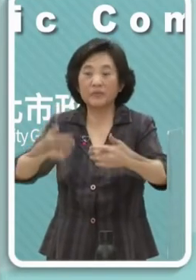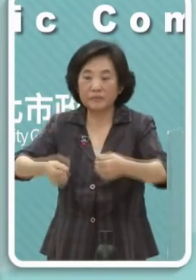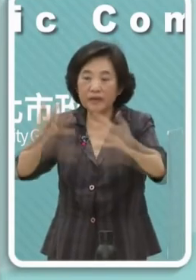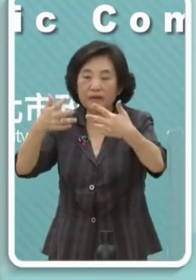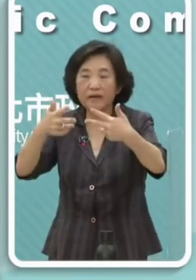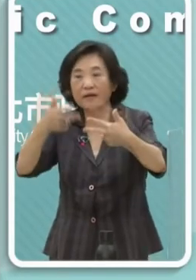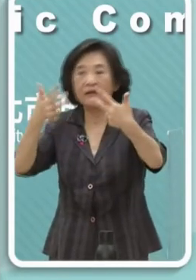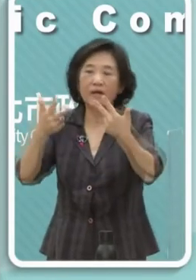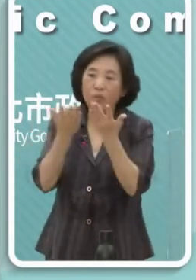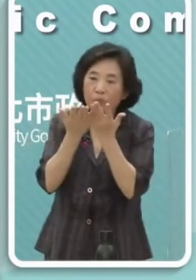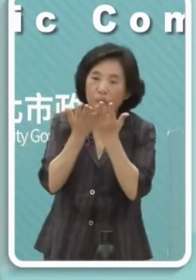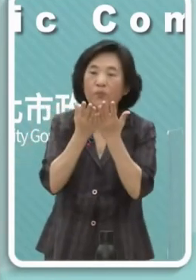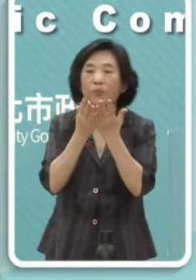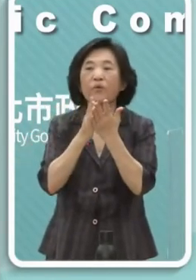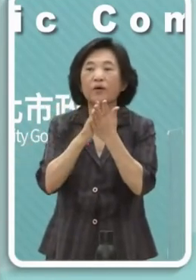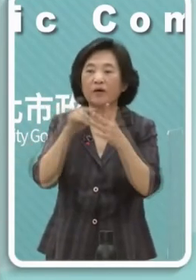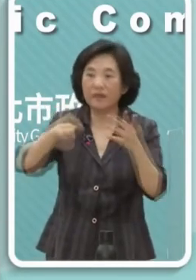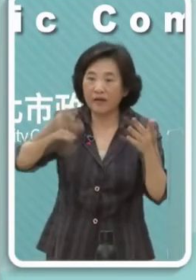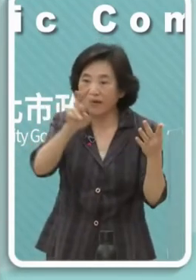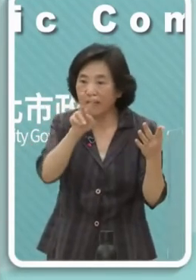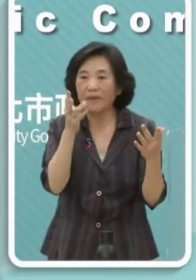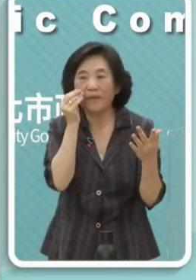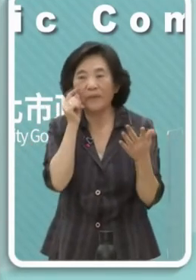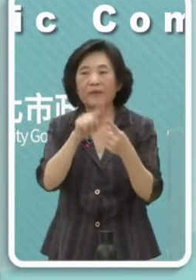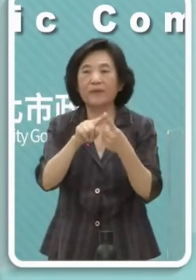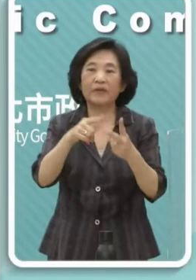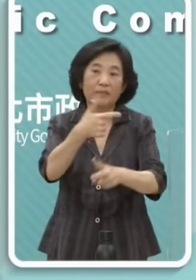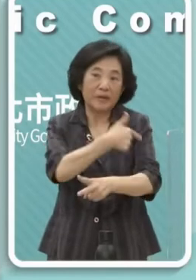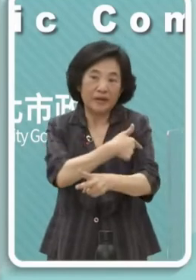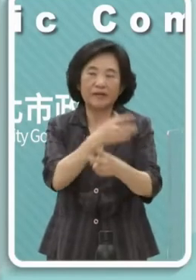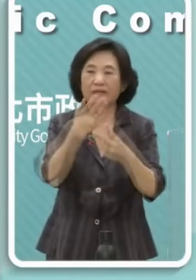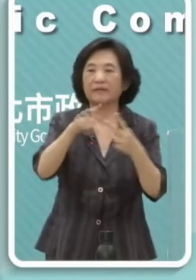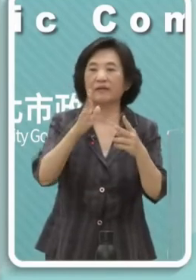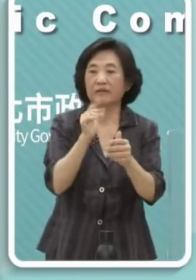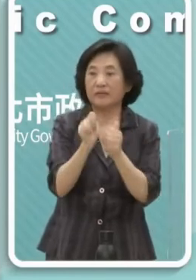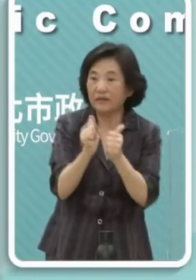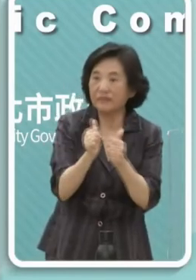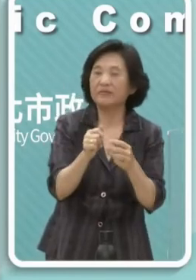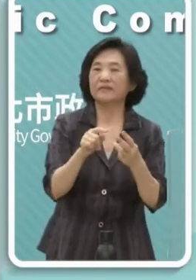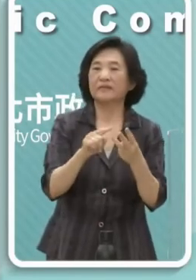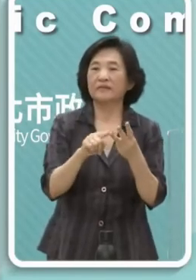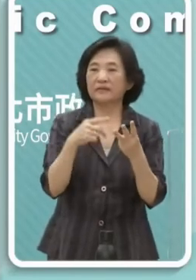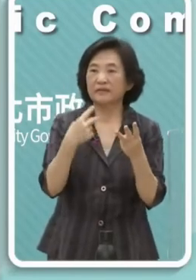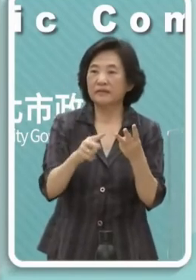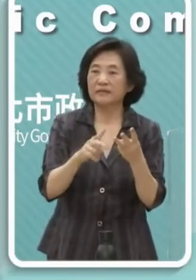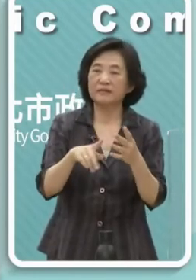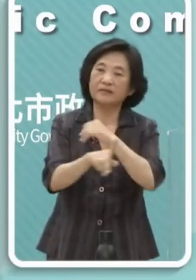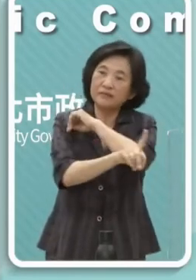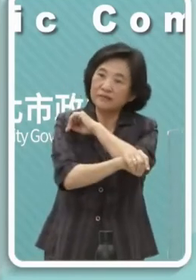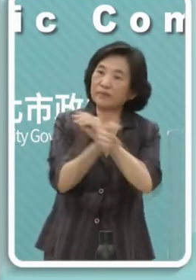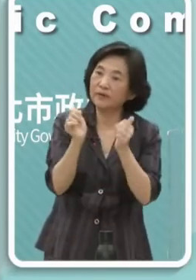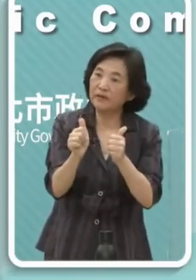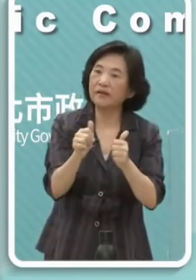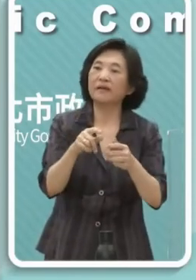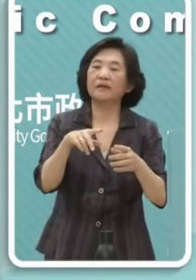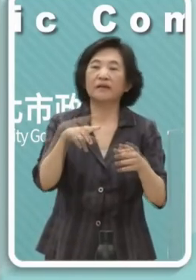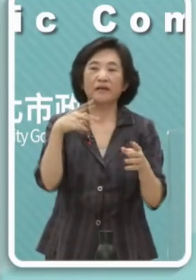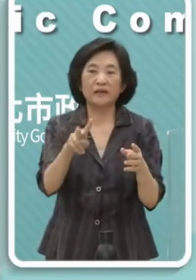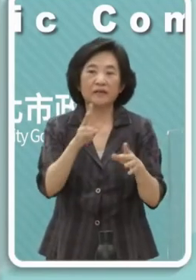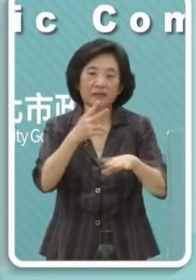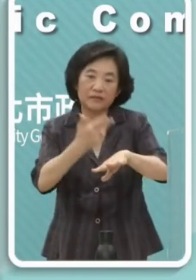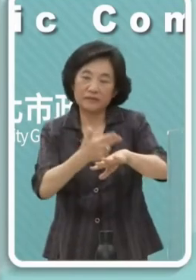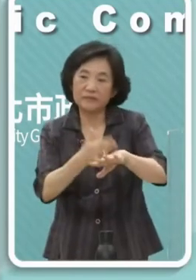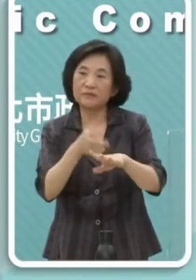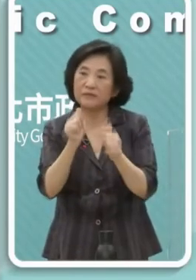哈，包括接种疫苗，或者是学校有定期的考试啊，期末考，甚至我们的技